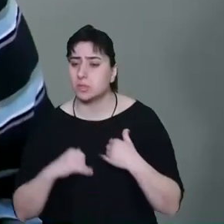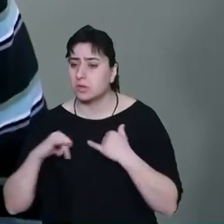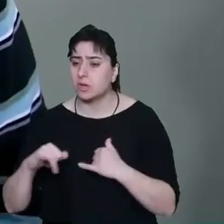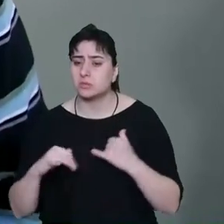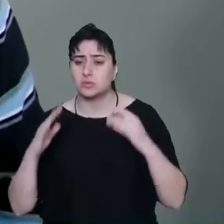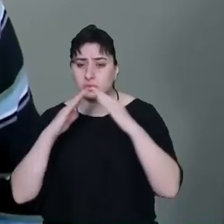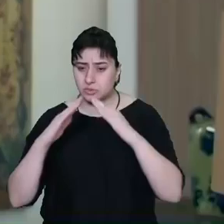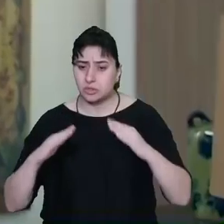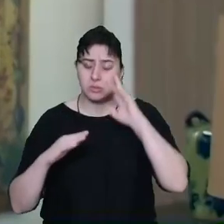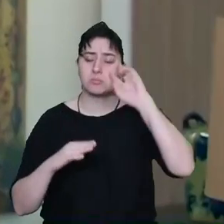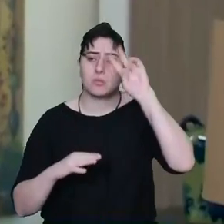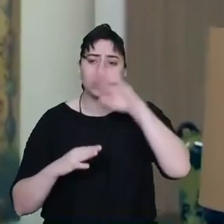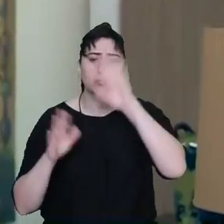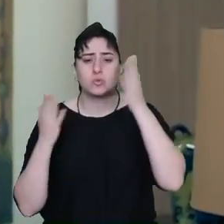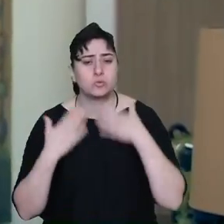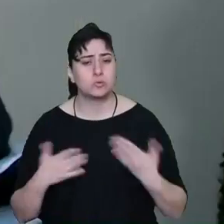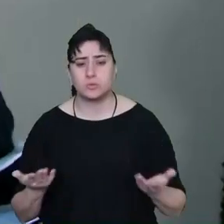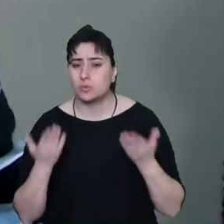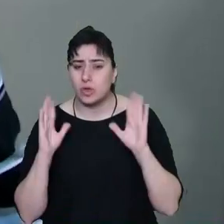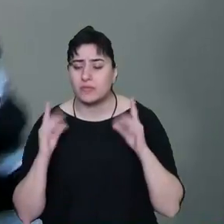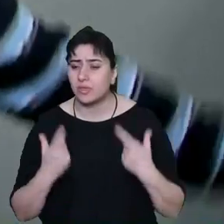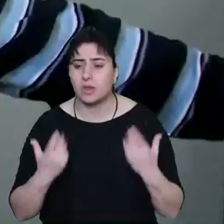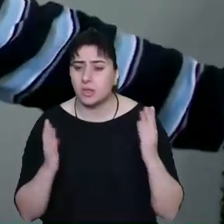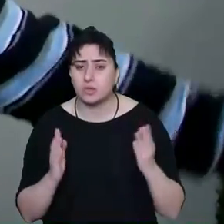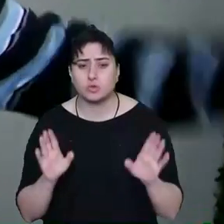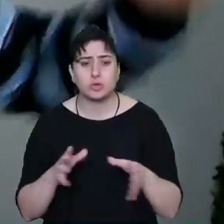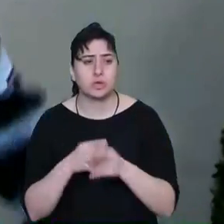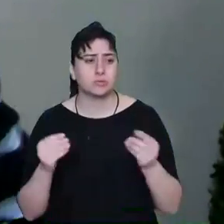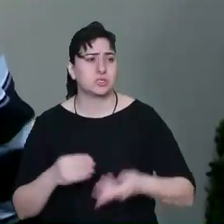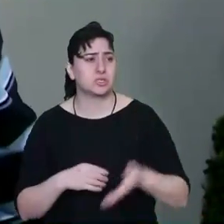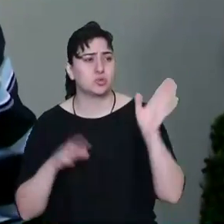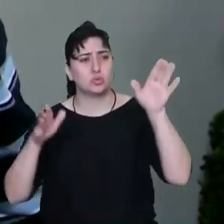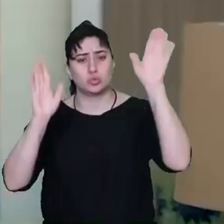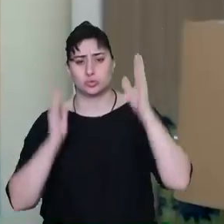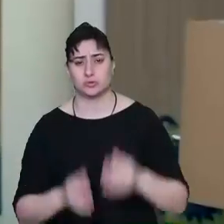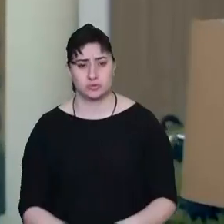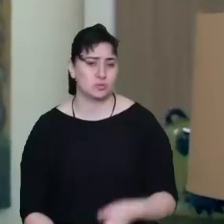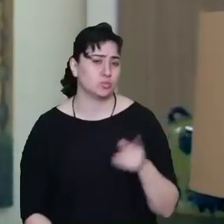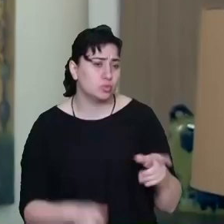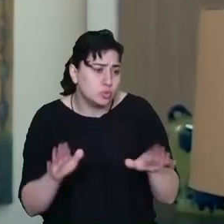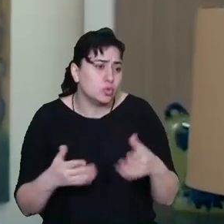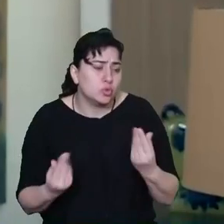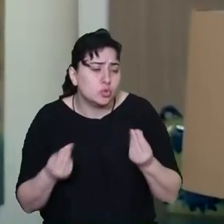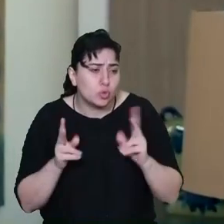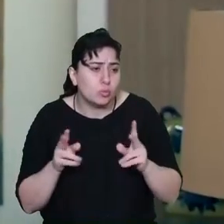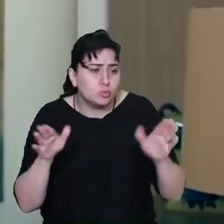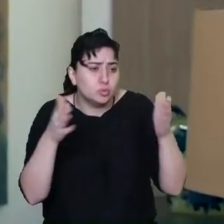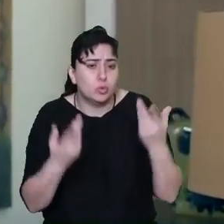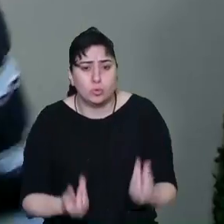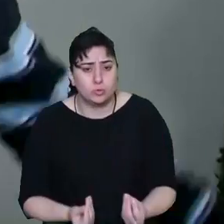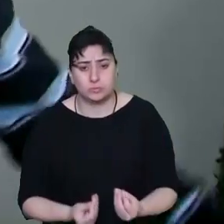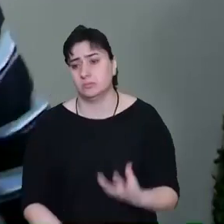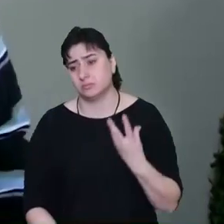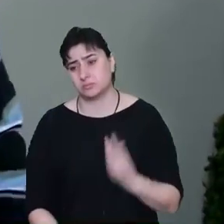de çatıya bile baktım, yok. Ne oldu bu hayvan? Nereye gitti? Kuş oldu. Uçtu gitti sanki ya. Zaten kuş Şükrü abi. Uçması normal